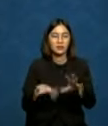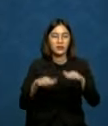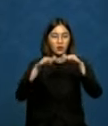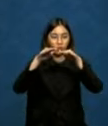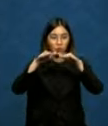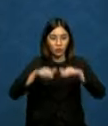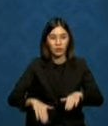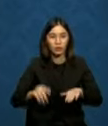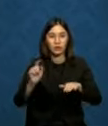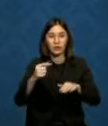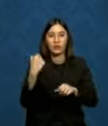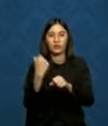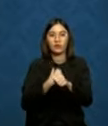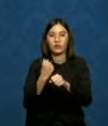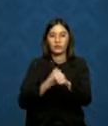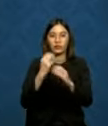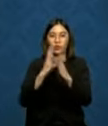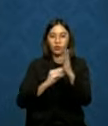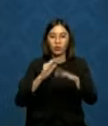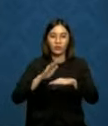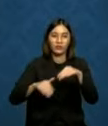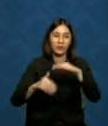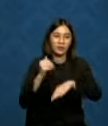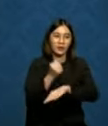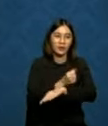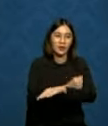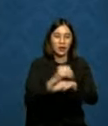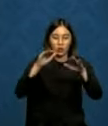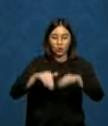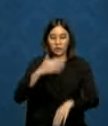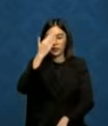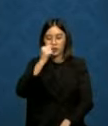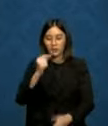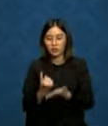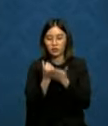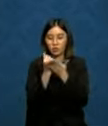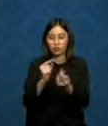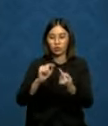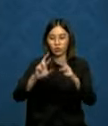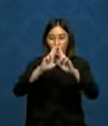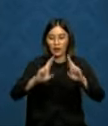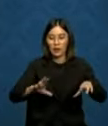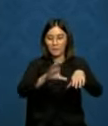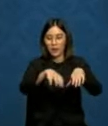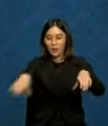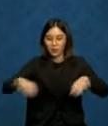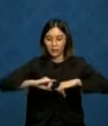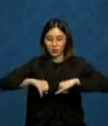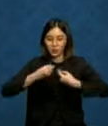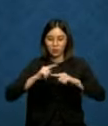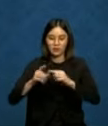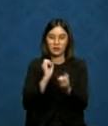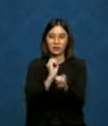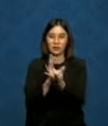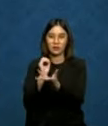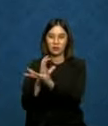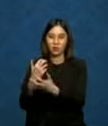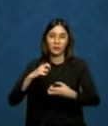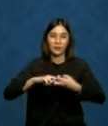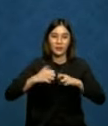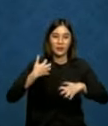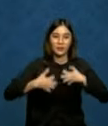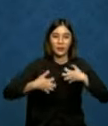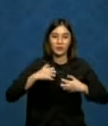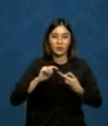ส่วนในการฝึกอบรมฝีมือแรงงานเพื่อที่จะเยียวยาให้กับสถานประกอบกิจการที่ได้รับผลกระทบจาก